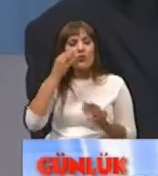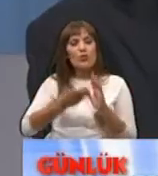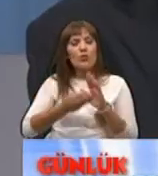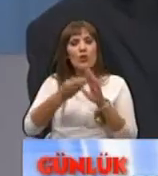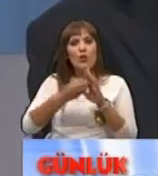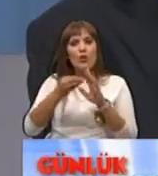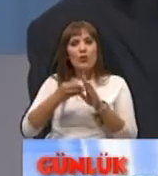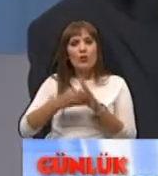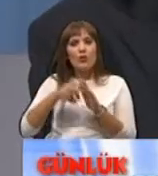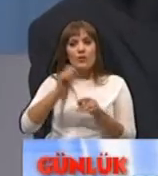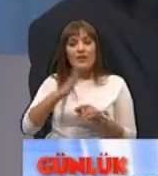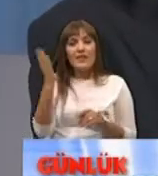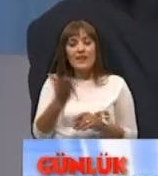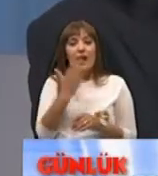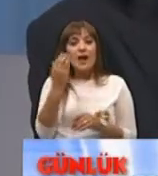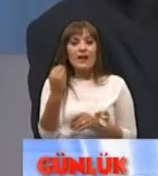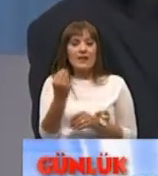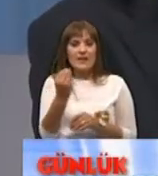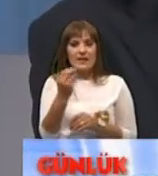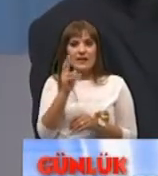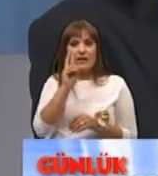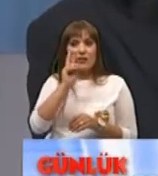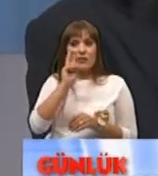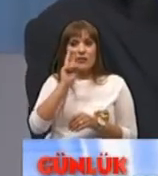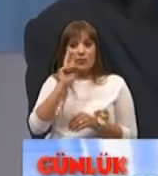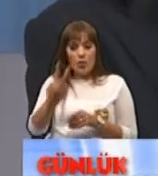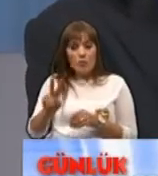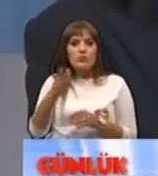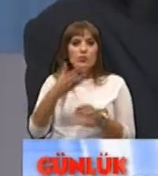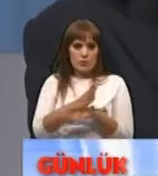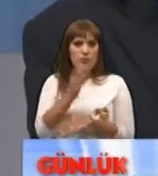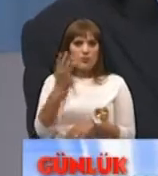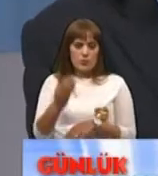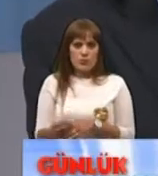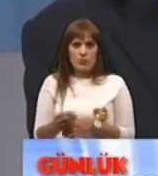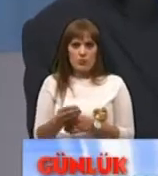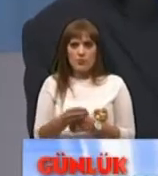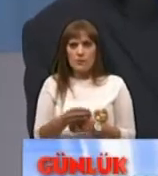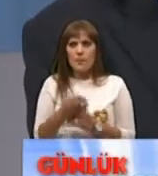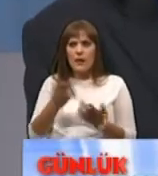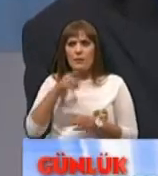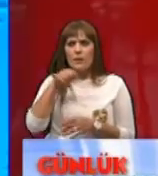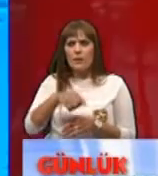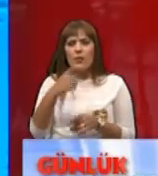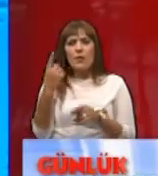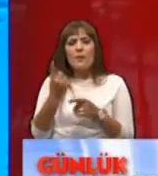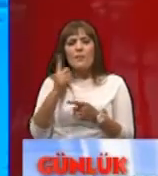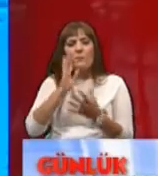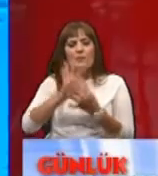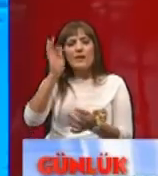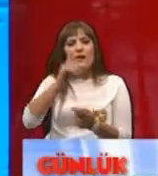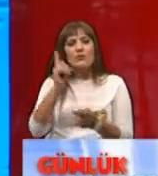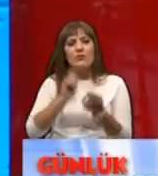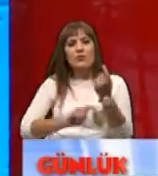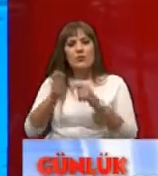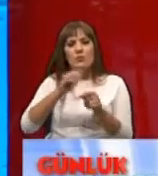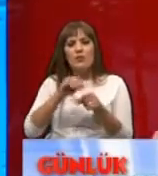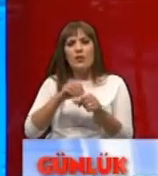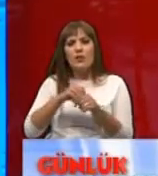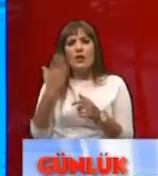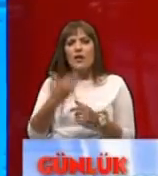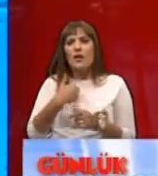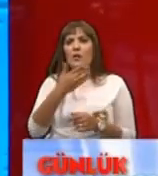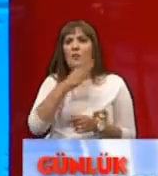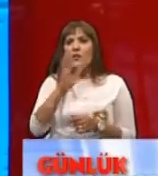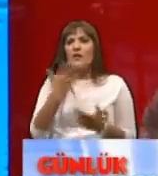maddeleriyle daha iyi göstermek mümkündür yani kişilerde. Ama işte tabii bölgesel uygulamalar ya daha hala kesmiyor bizi bu